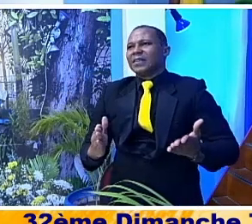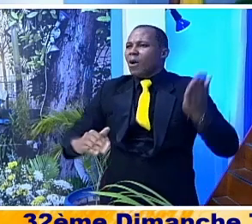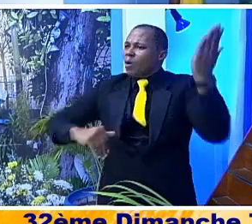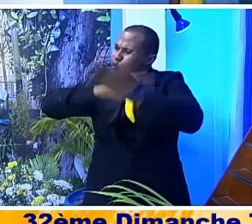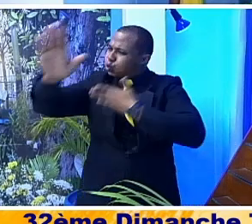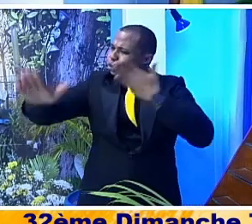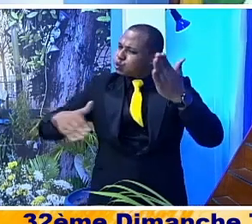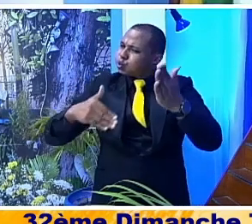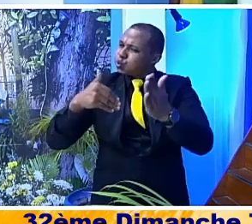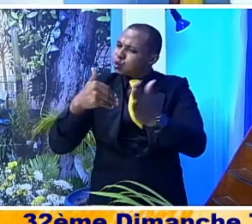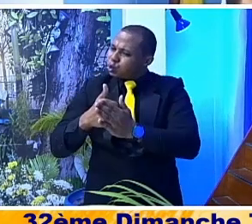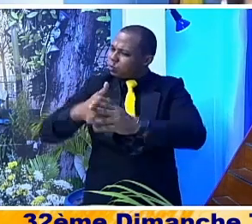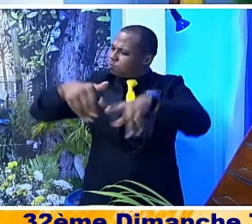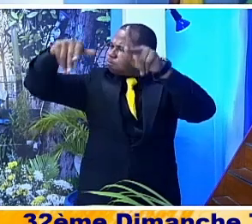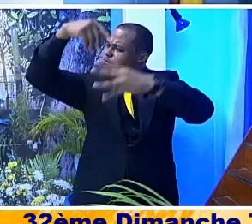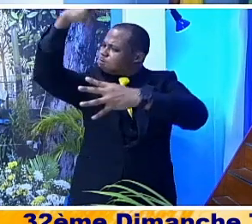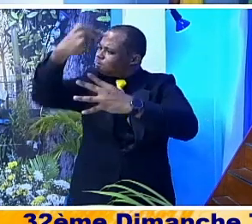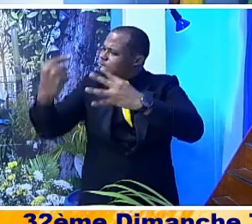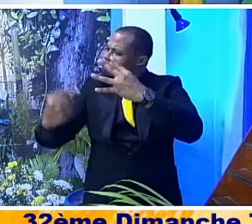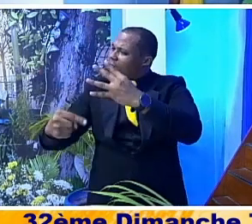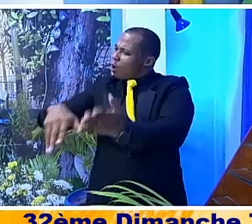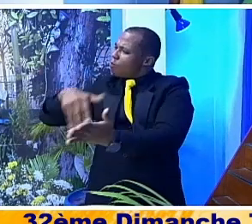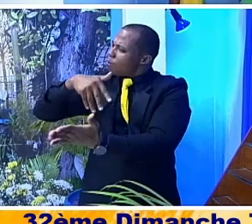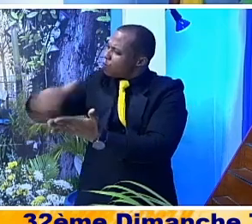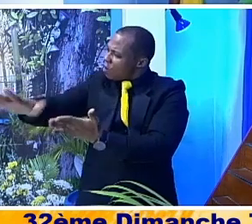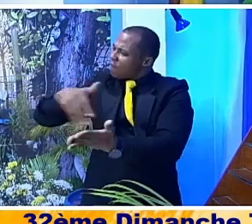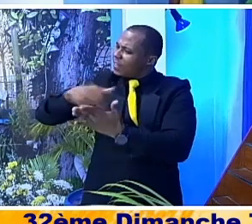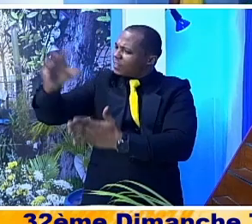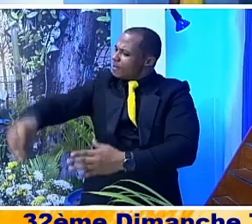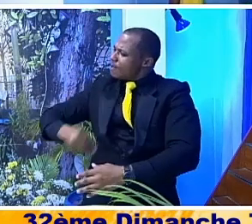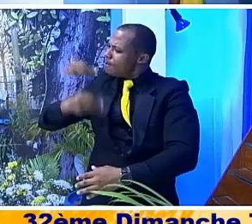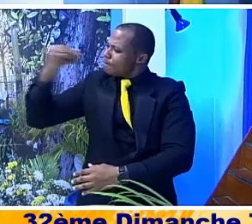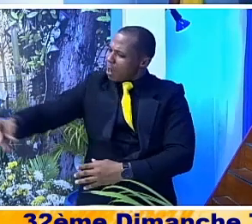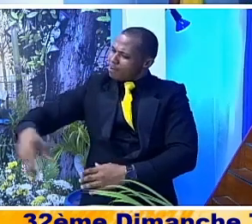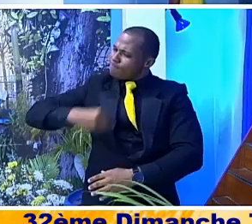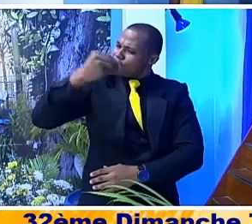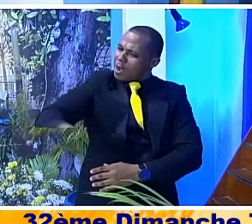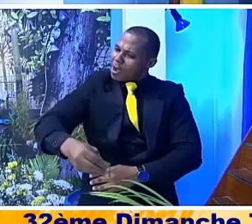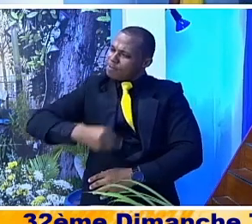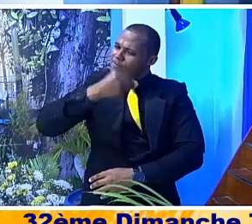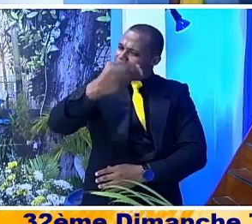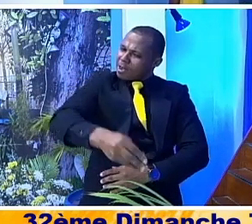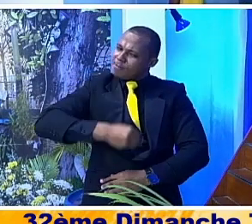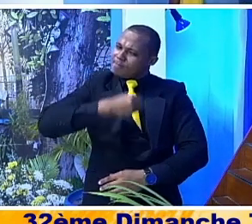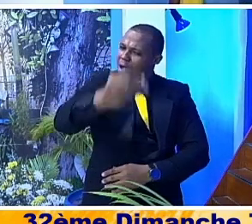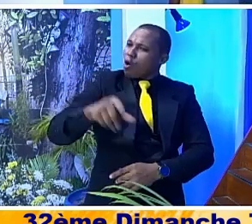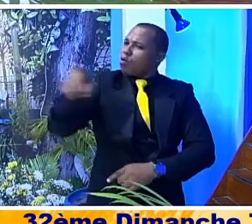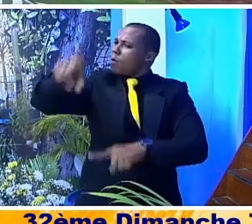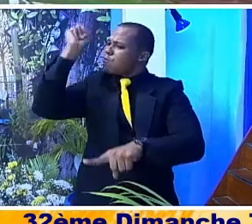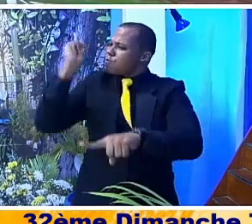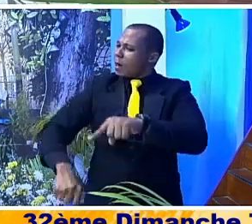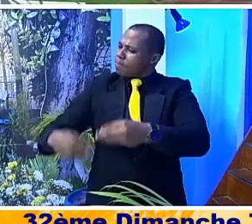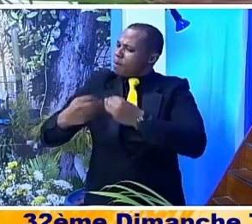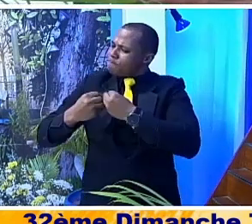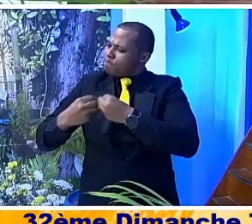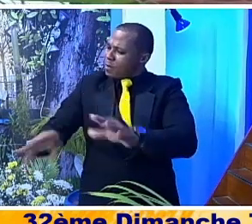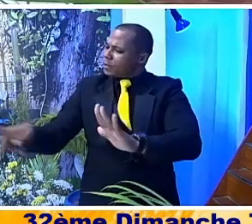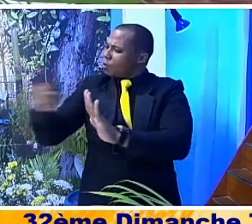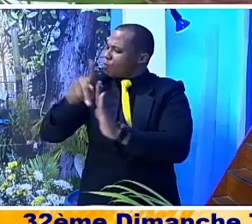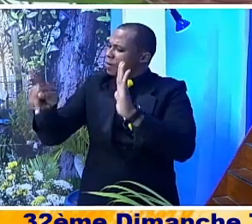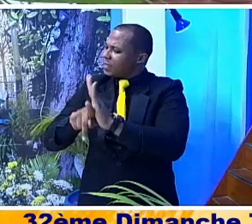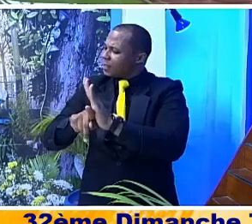Tout sort investi dans le bail moun ou pas capable de perdre son principe